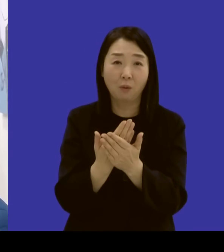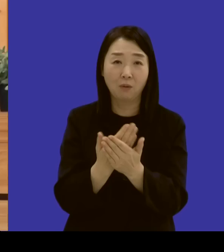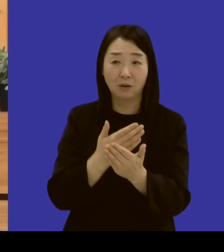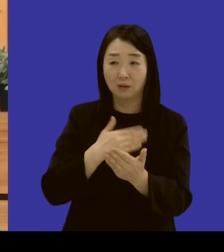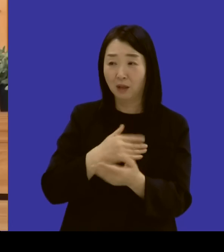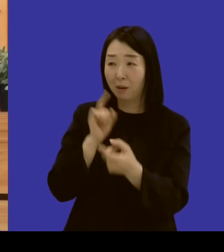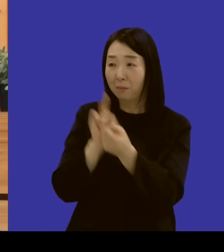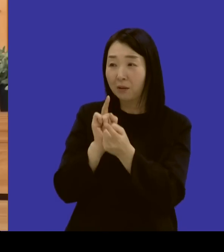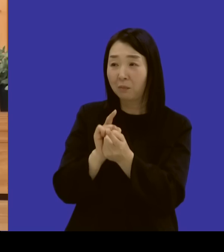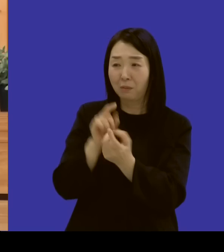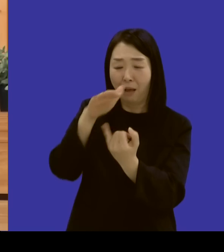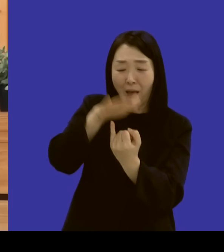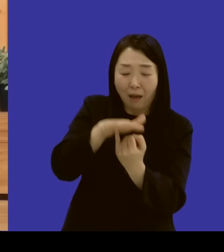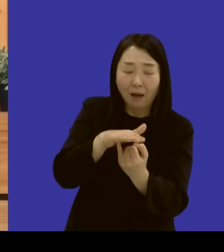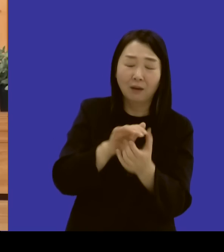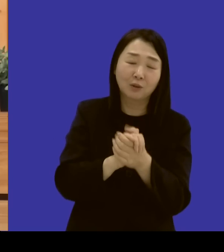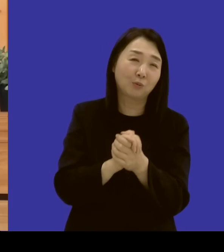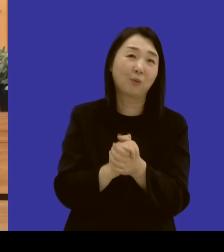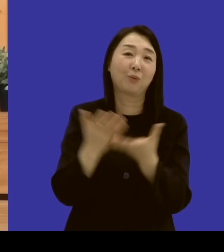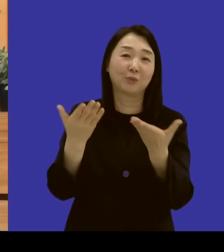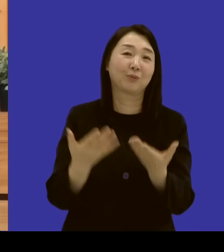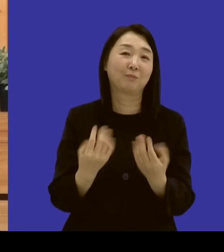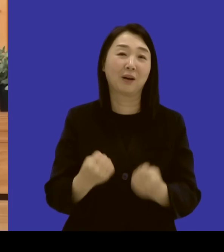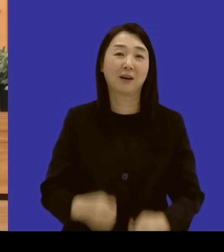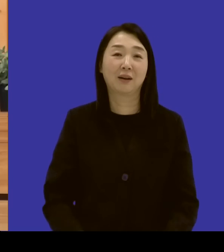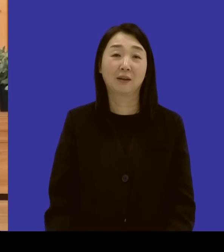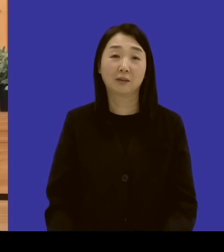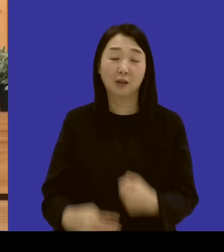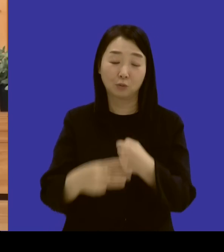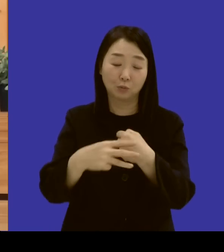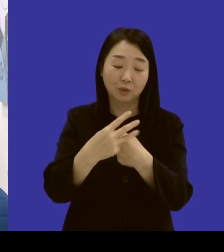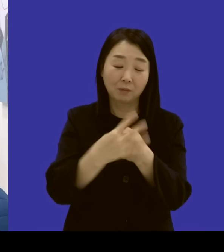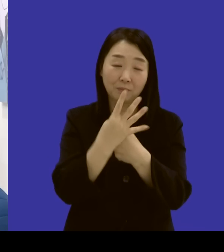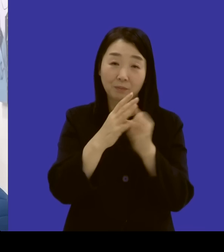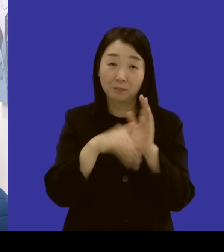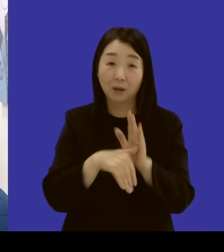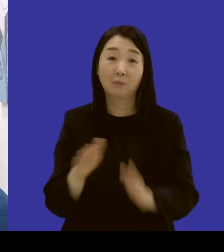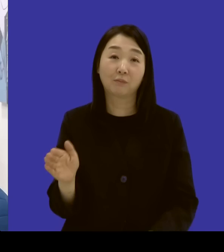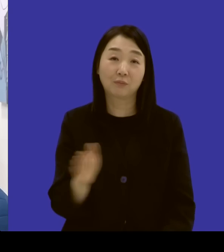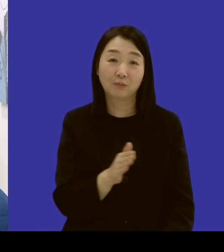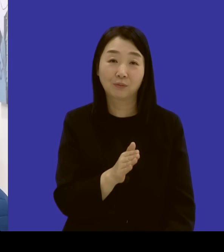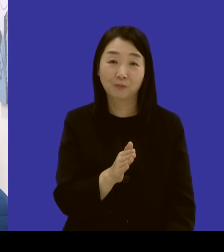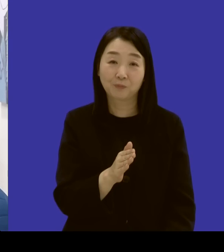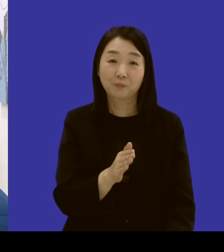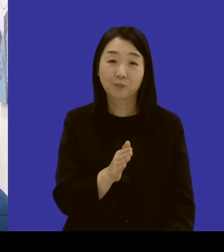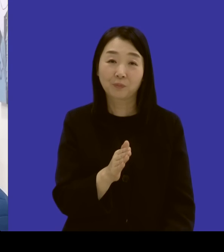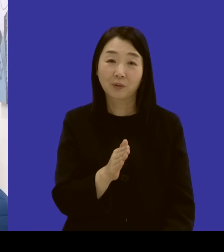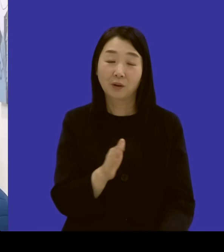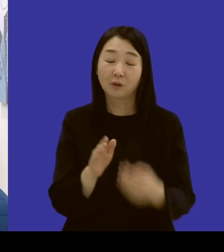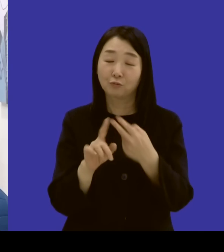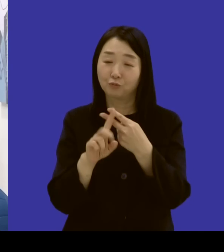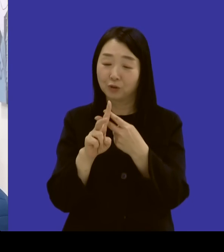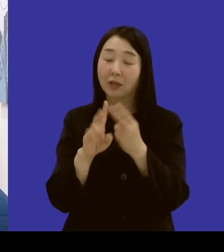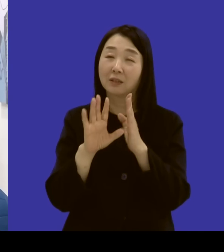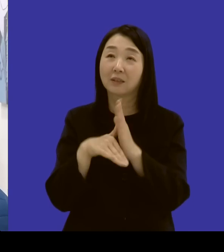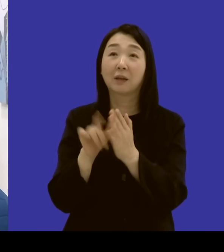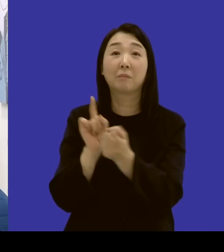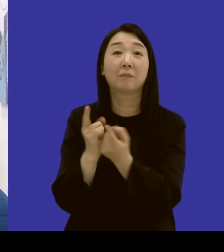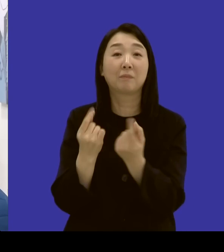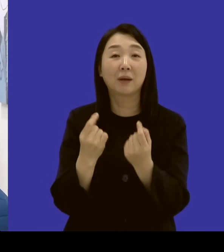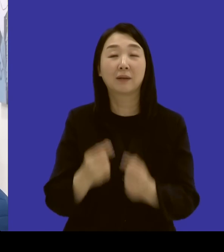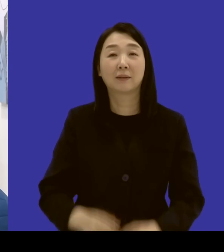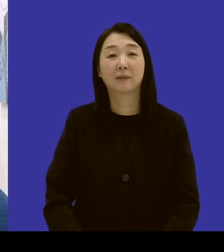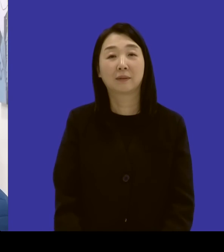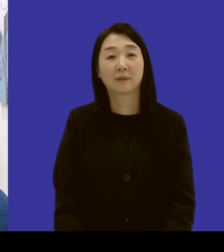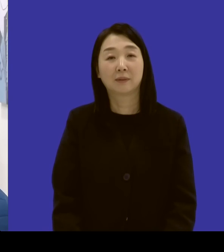초등학교 때부터 근데 제가 초등학교 한 3, 4학년 때부터 한 2학년 정도 때 그분이 들어오신 것 같고 예.